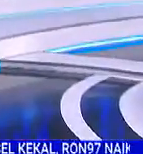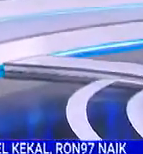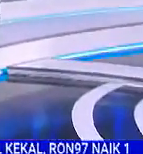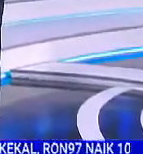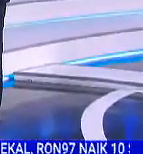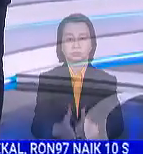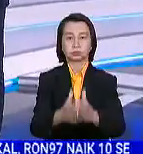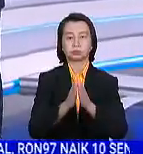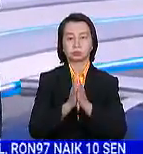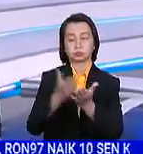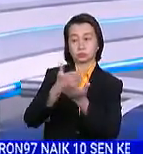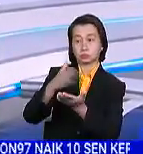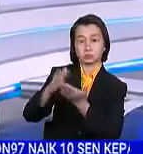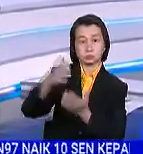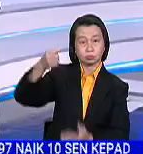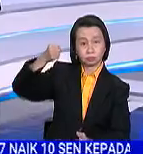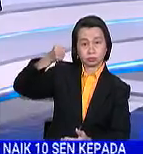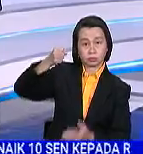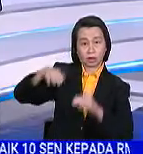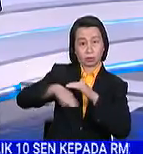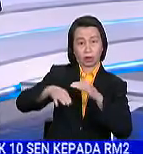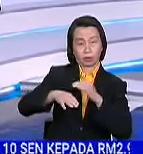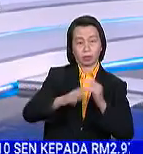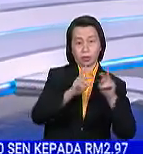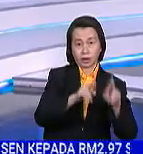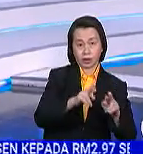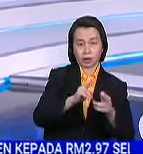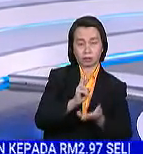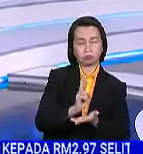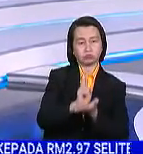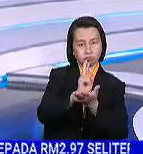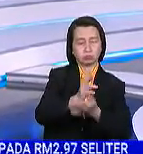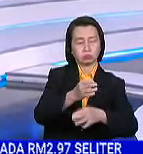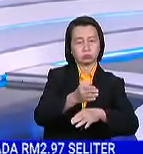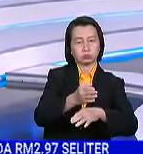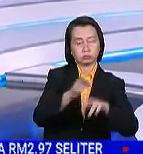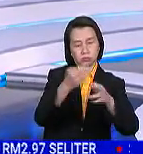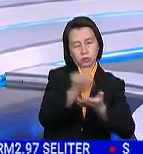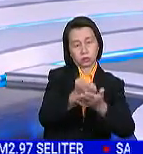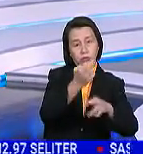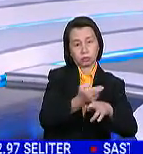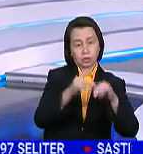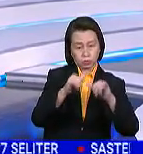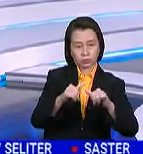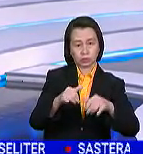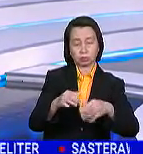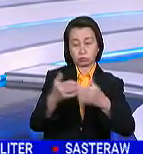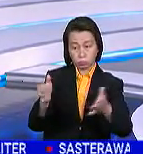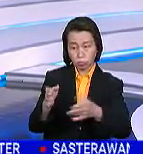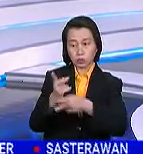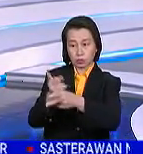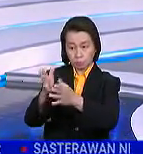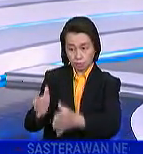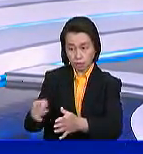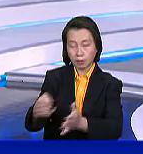permohonan moratorium di bawah pakej pelindungan rakyat dan pemulihan ekonomi pemulih masih dibuka kepada peminjam yang